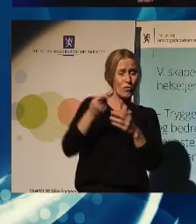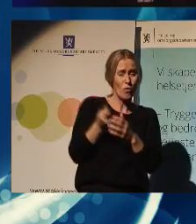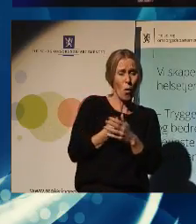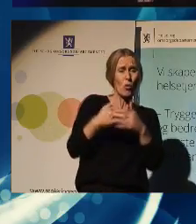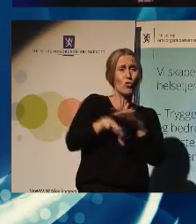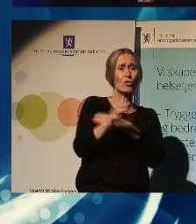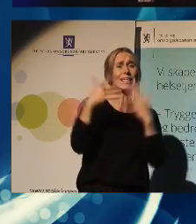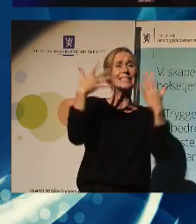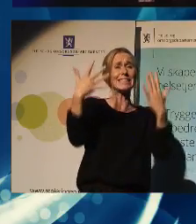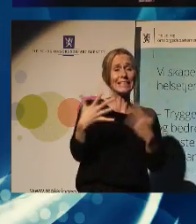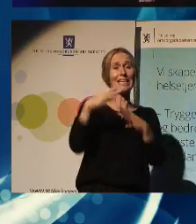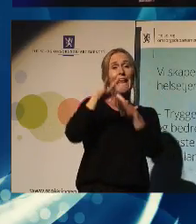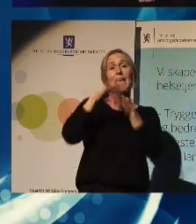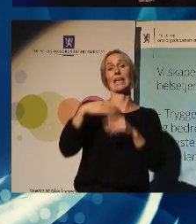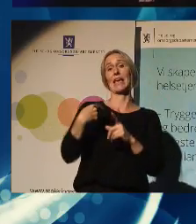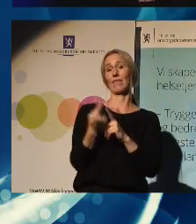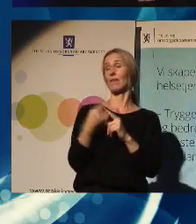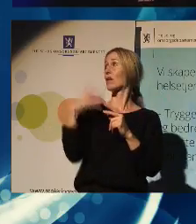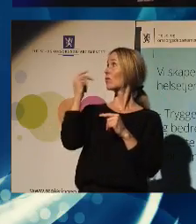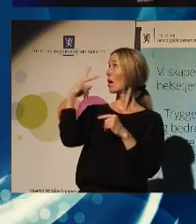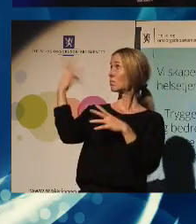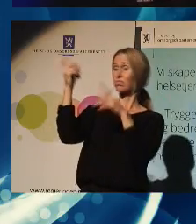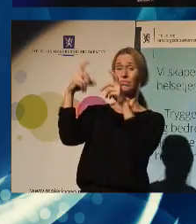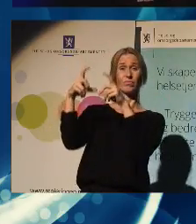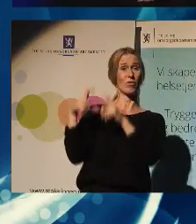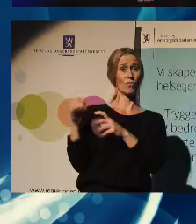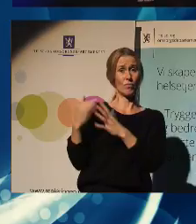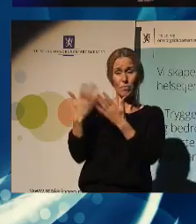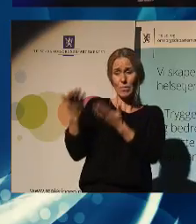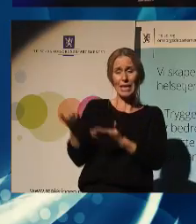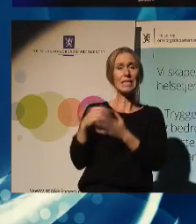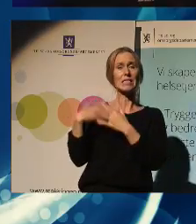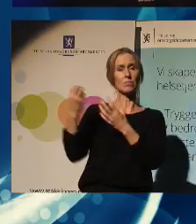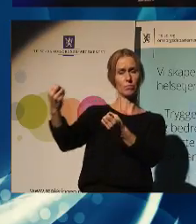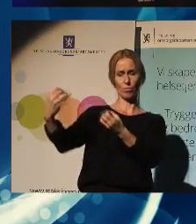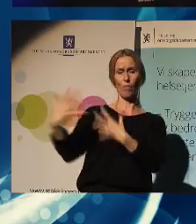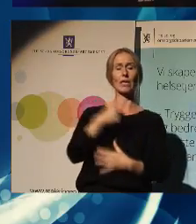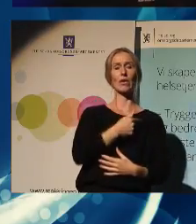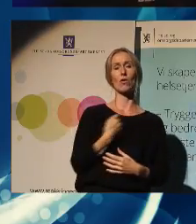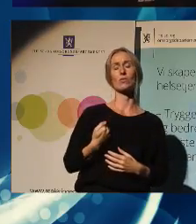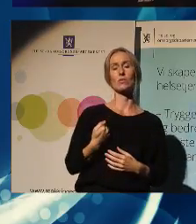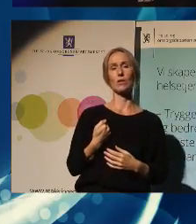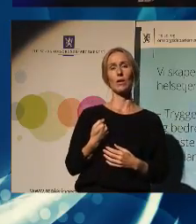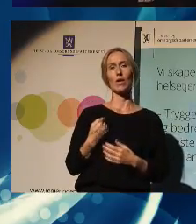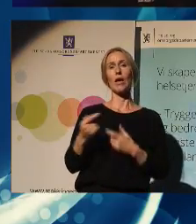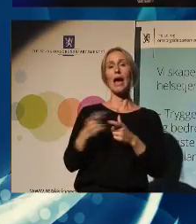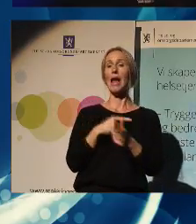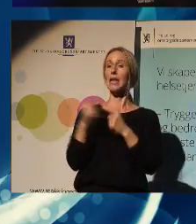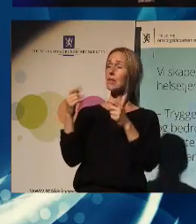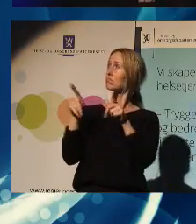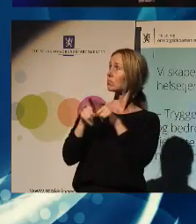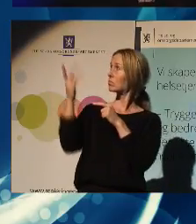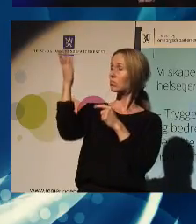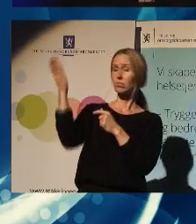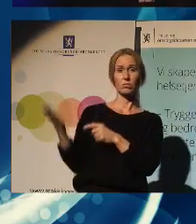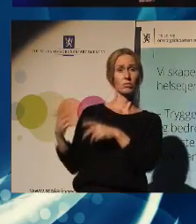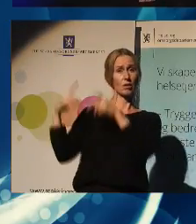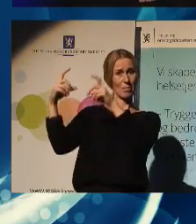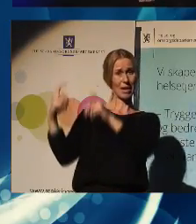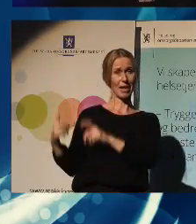Det klart, da får vi sånne bilder som dette her, som preger oss. Eller slike bilder som dette